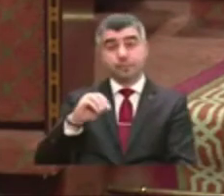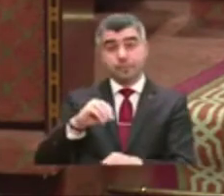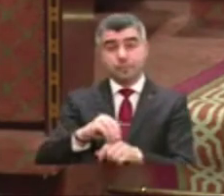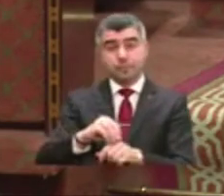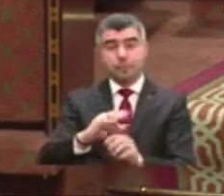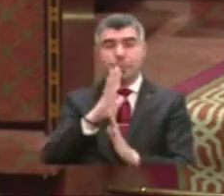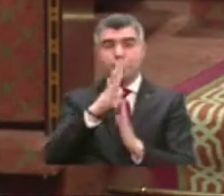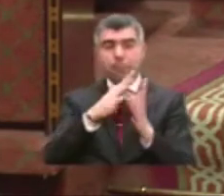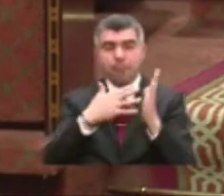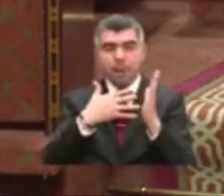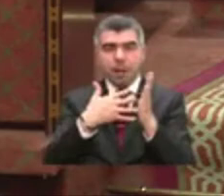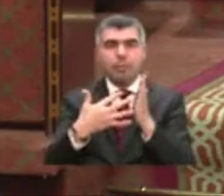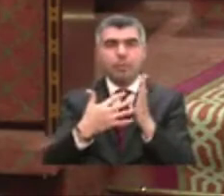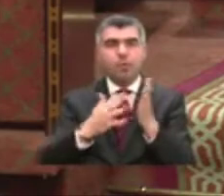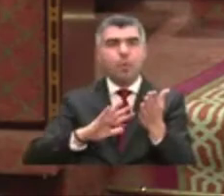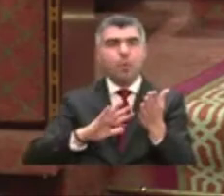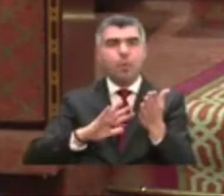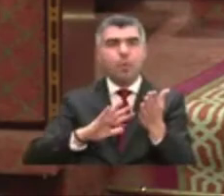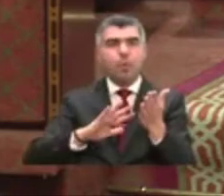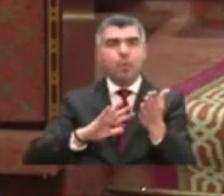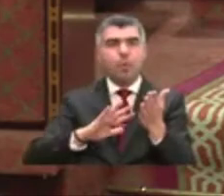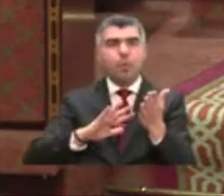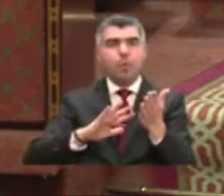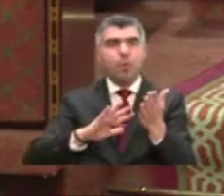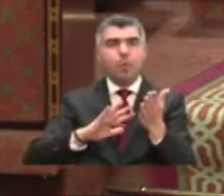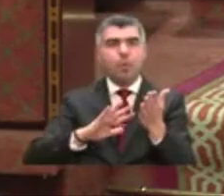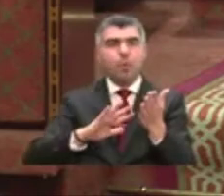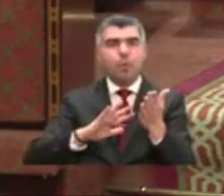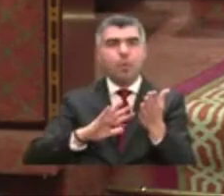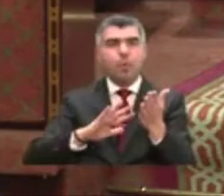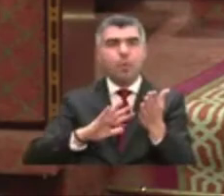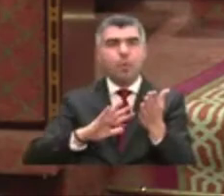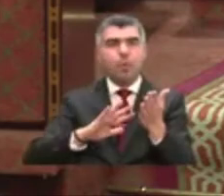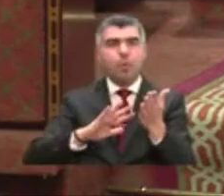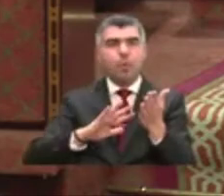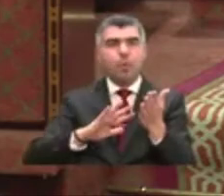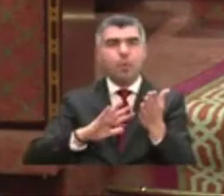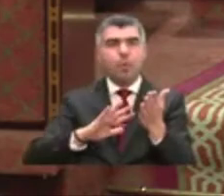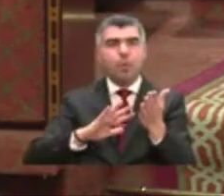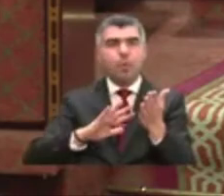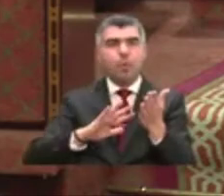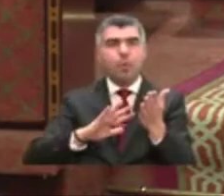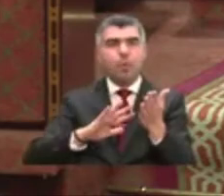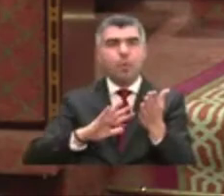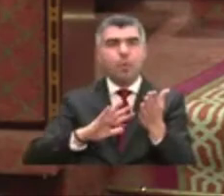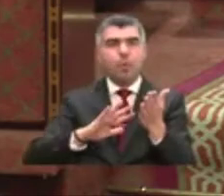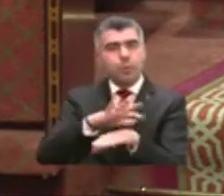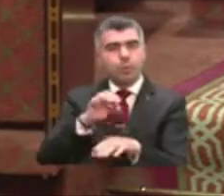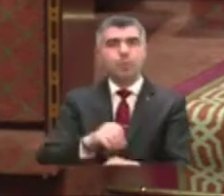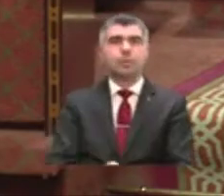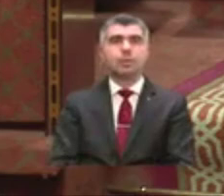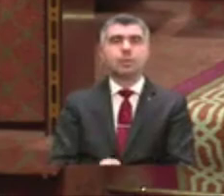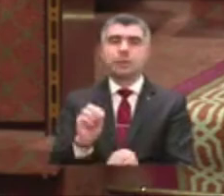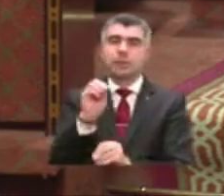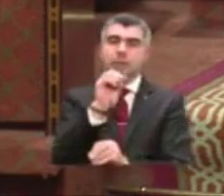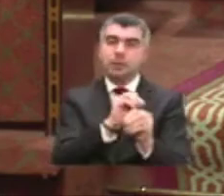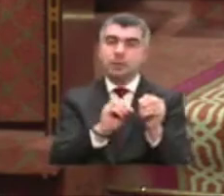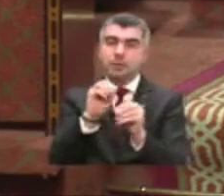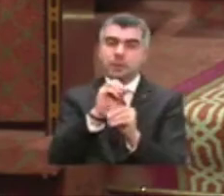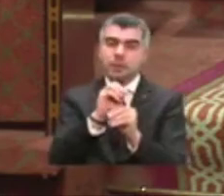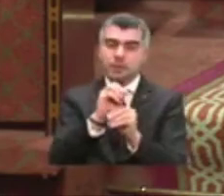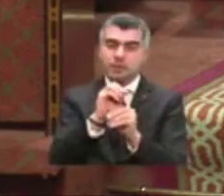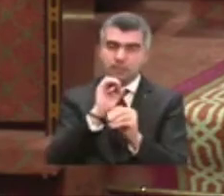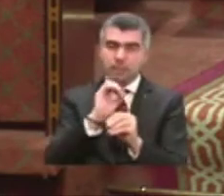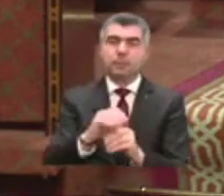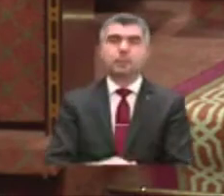البرامج والمخططات الجهوية تدخل في إطار الإطار إعداد التراب